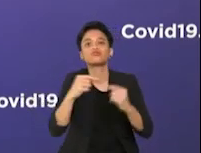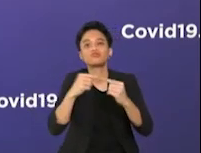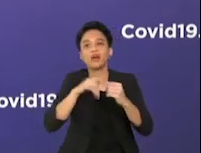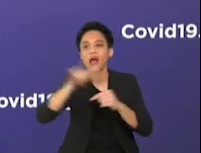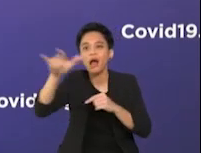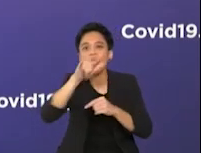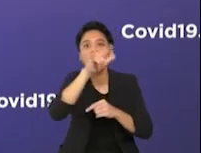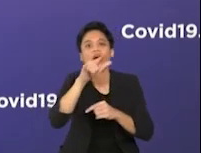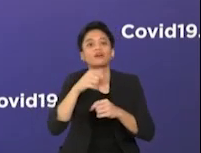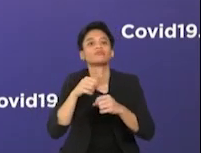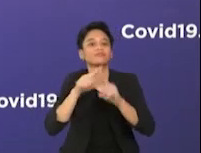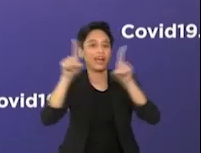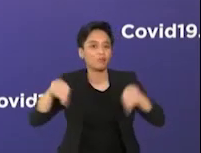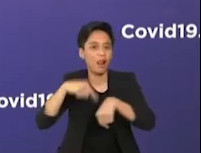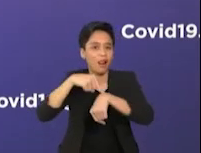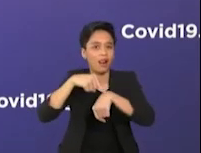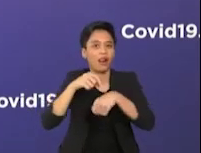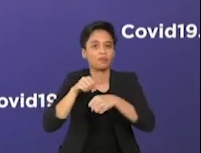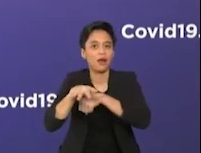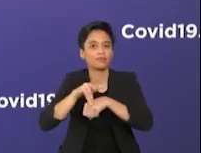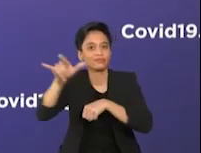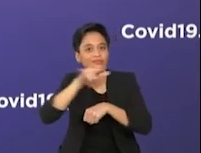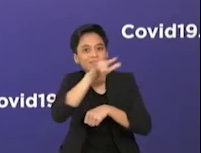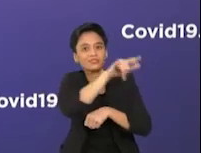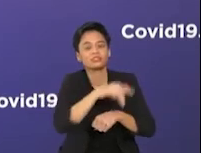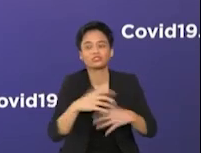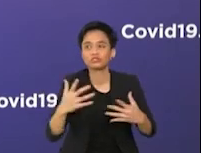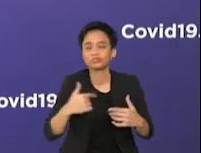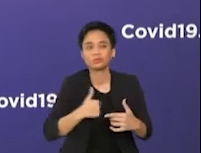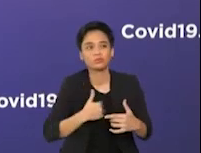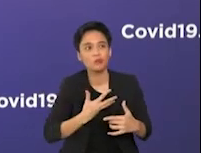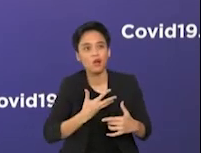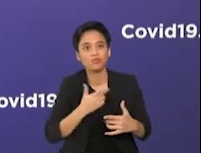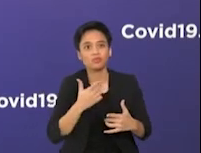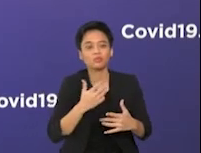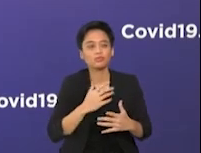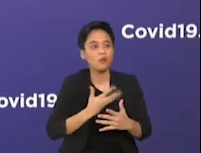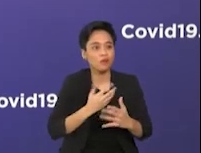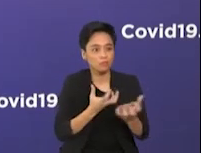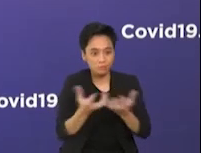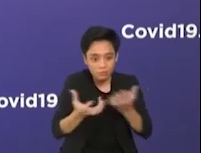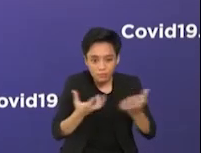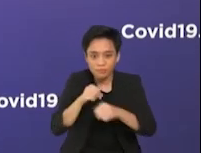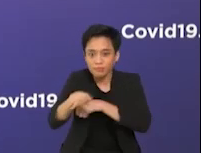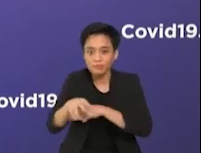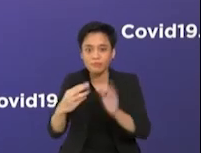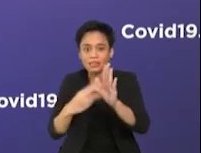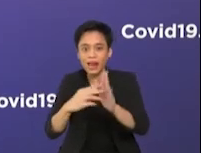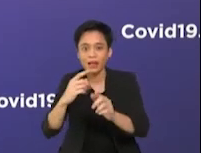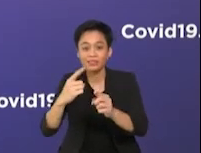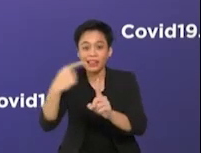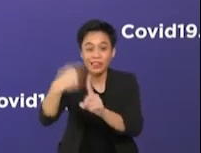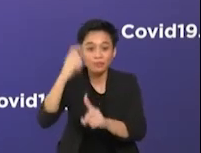jauh kita tidak kemudian bermaksud untuk membuat permasalahan menjadi sulit Oleh